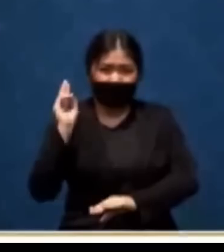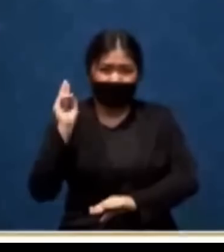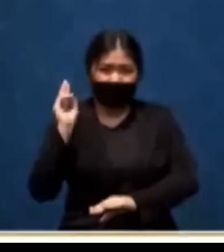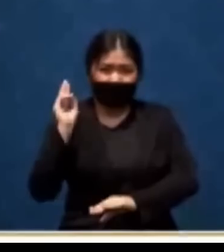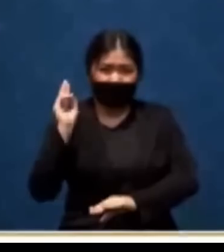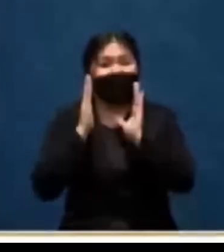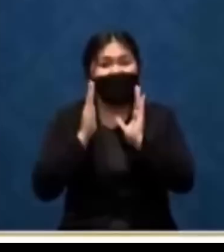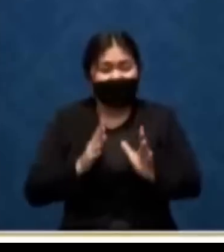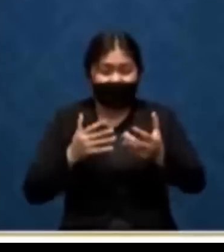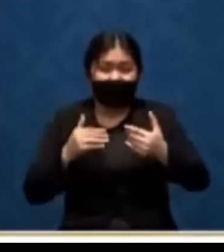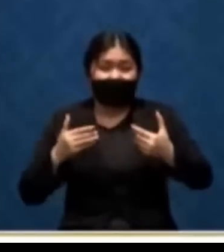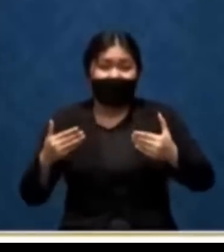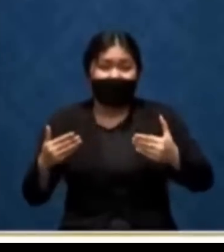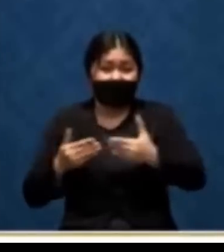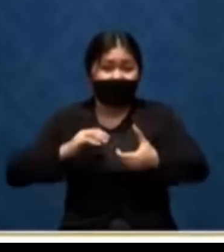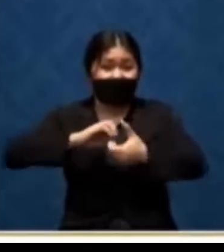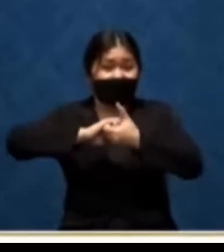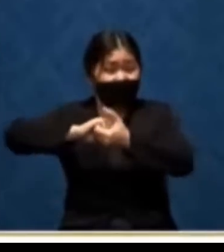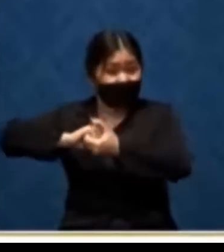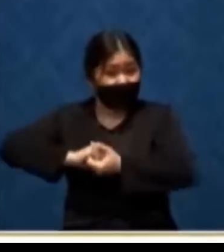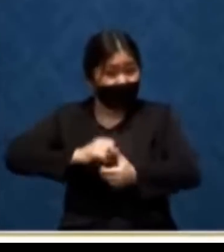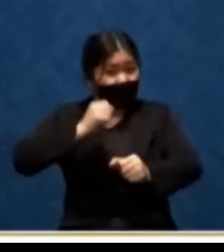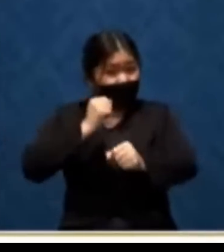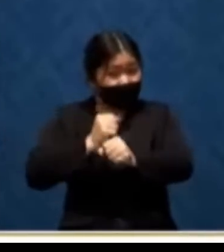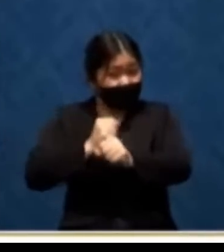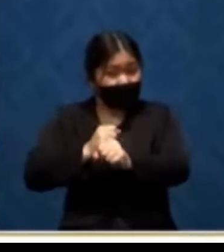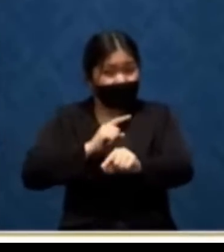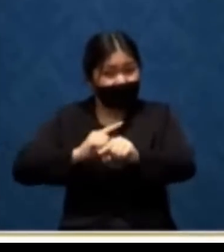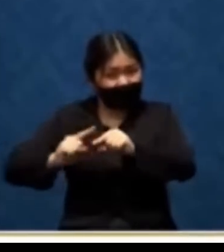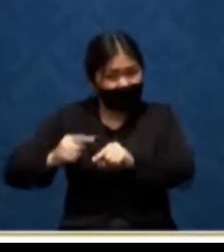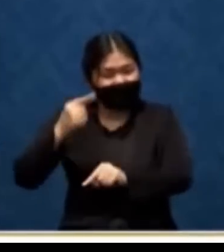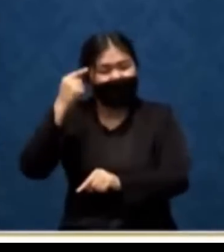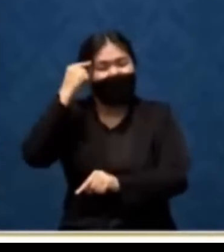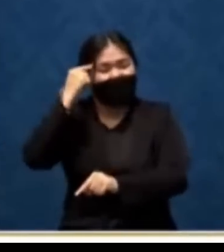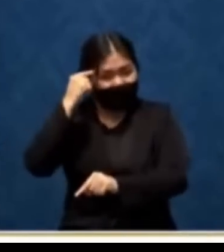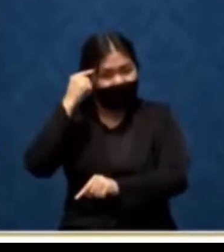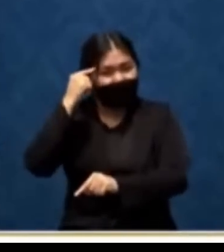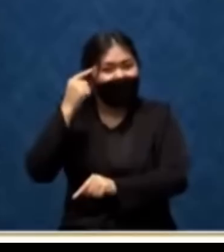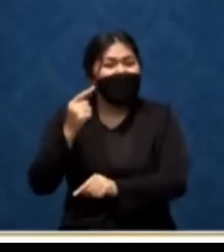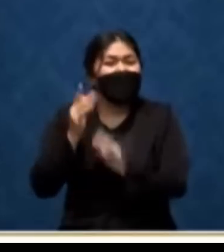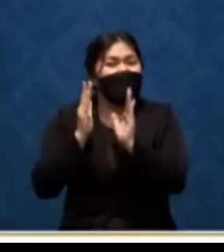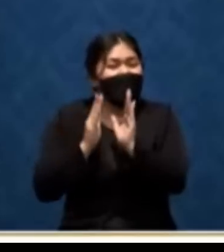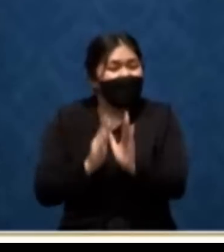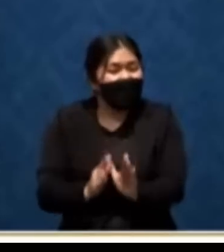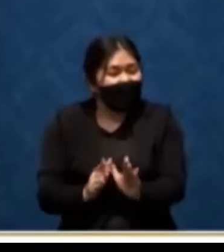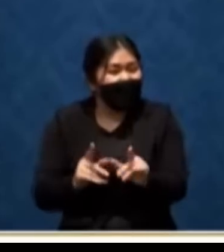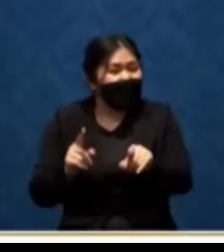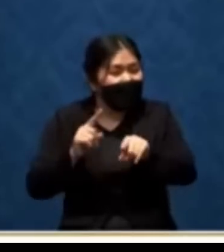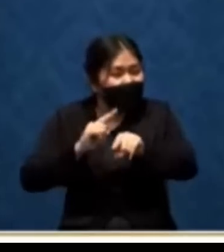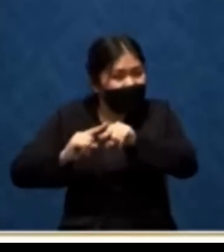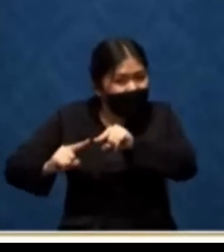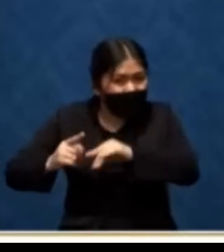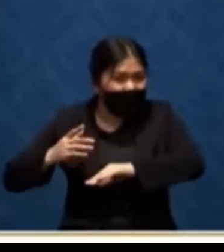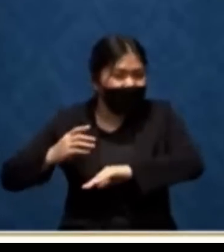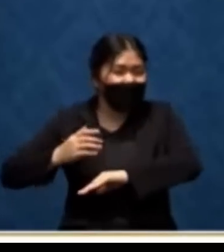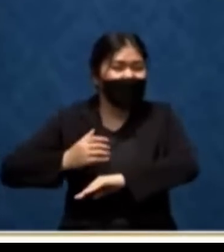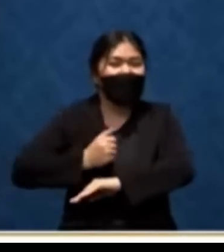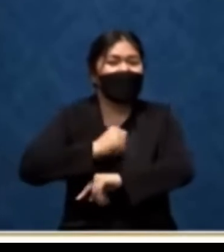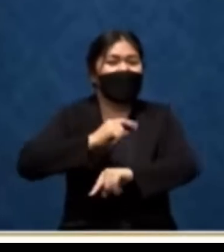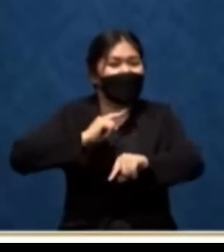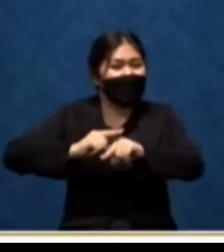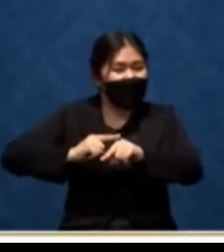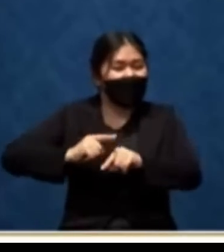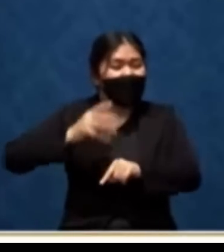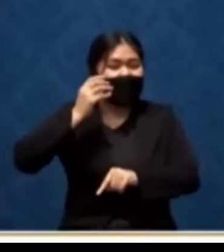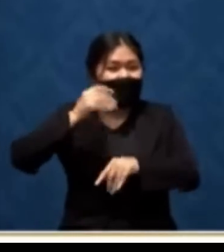ที่คอยประสานงานให้โดยแอบอ้างสร้างภาพว่ามีแบ็คดีสนิทกับผู้มีอำนาจในบ้านเมื